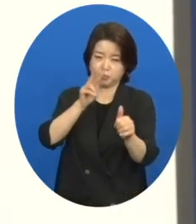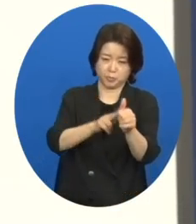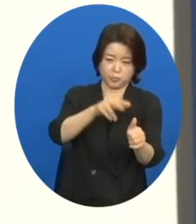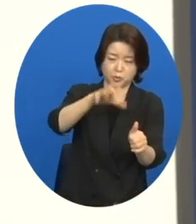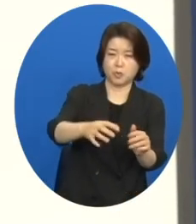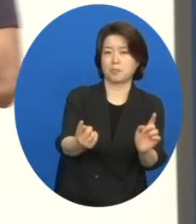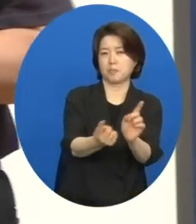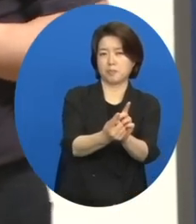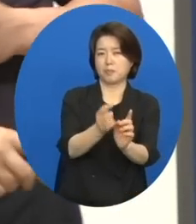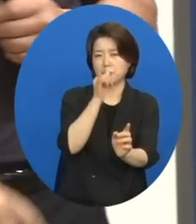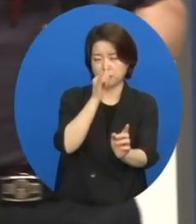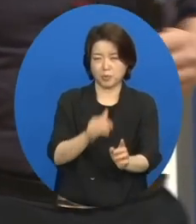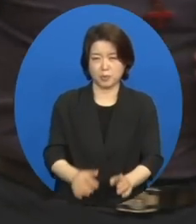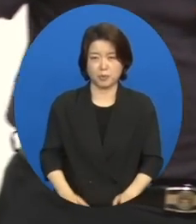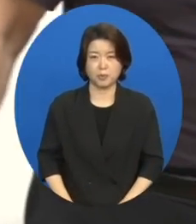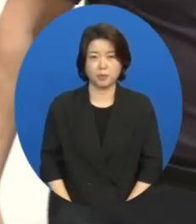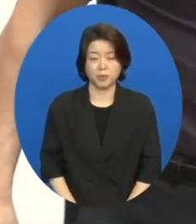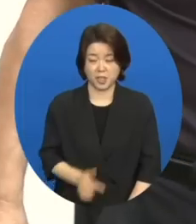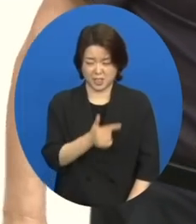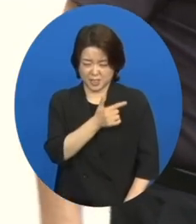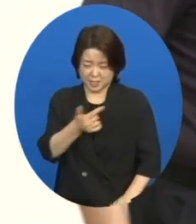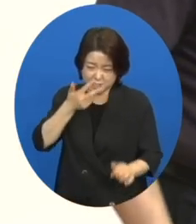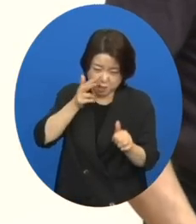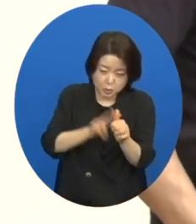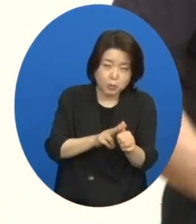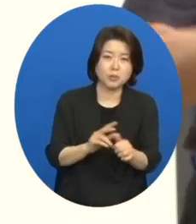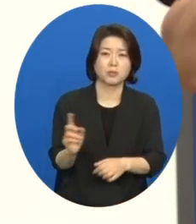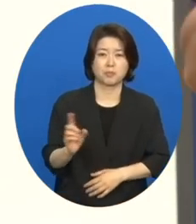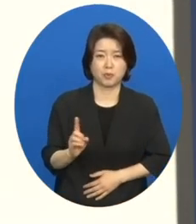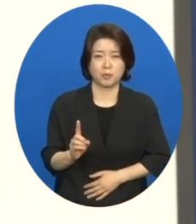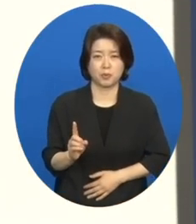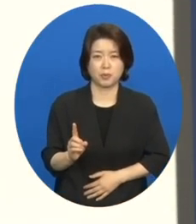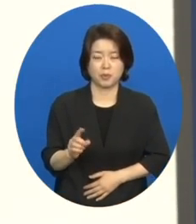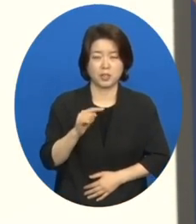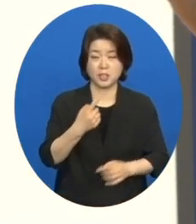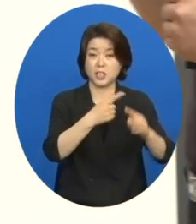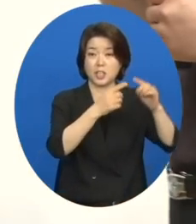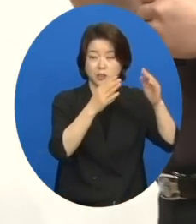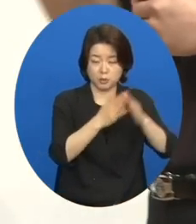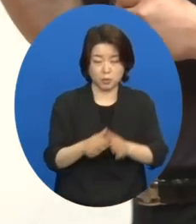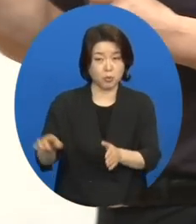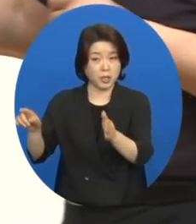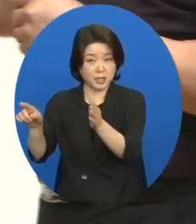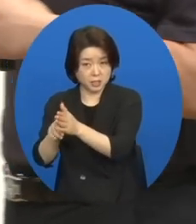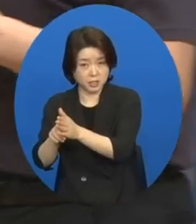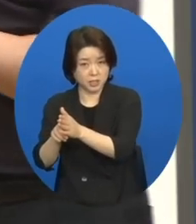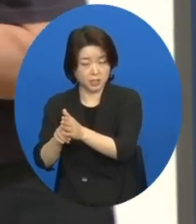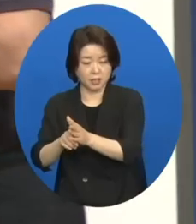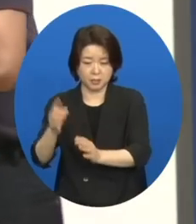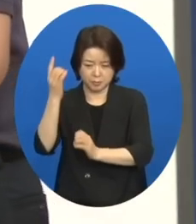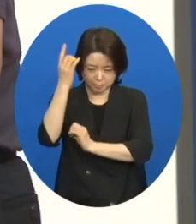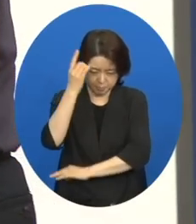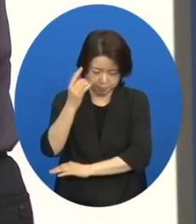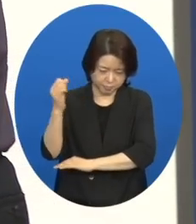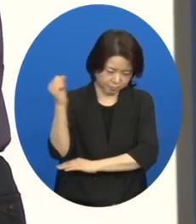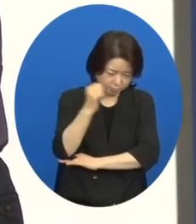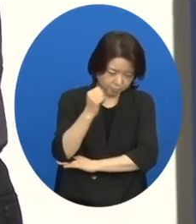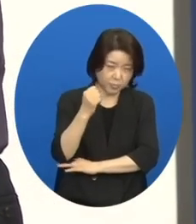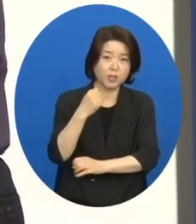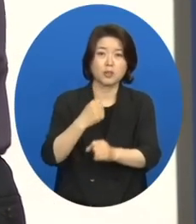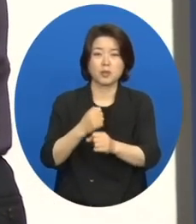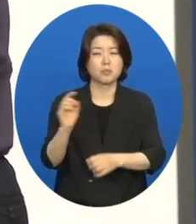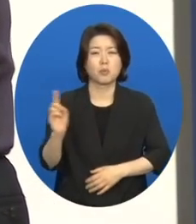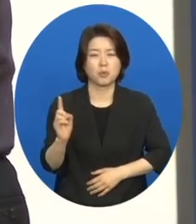있는데요. 커다란 도전 앞에 서 있는데 이 교회와 신앙의 근간을 흔드는 우리